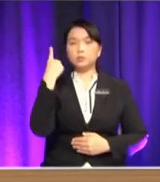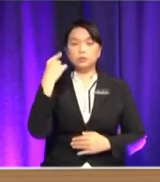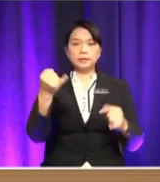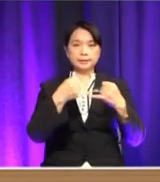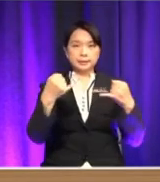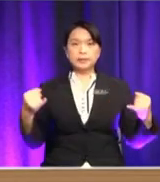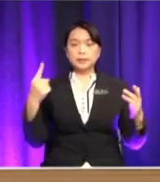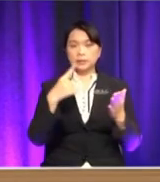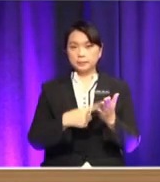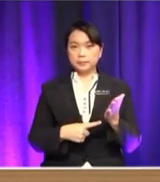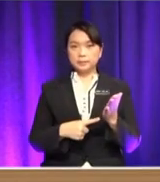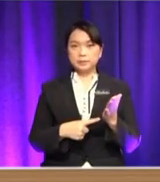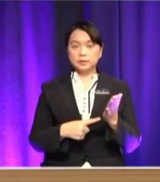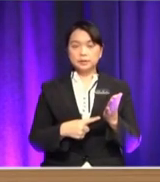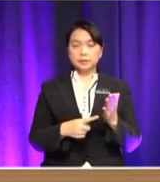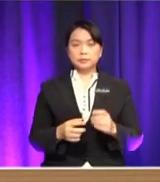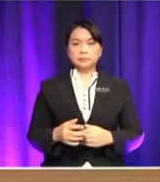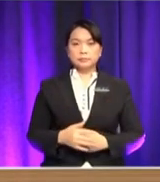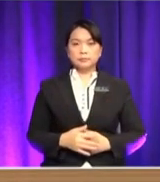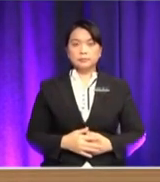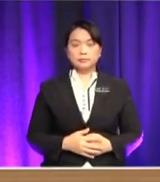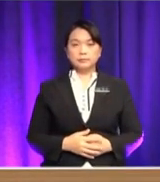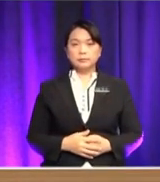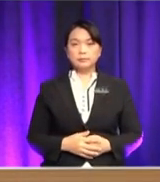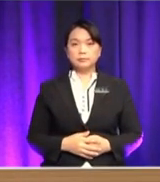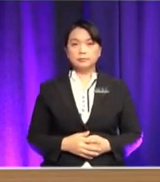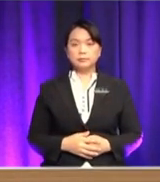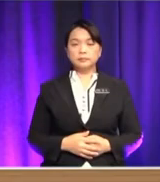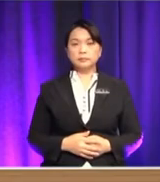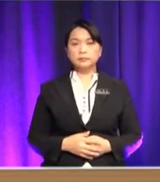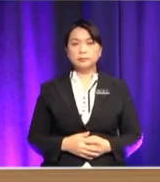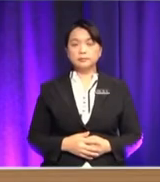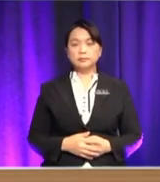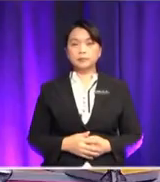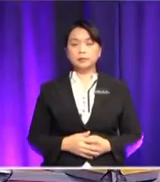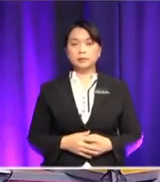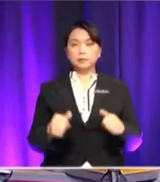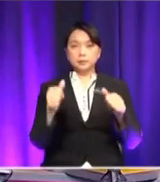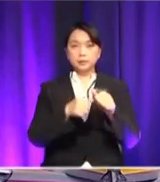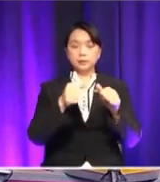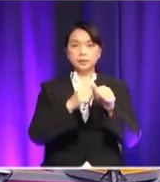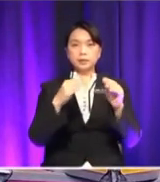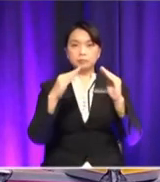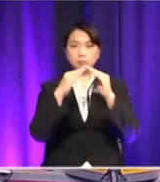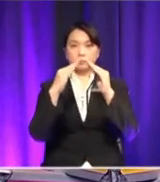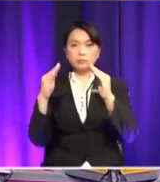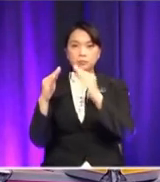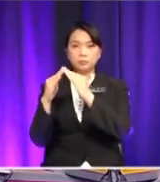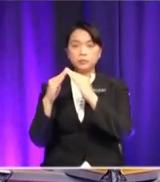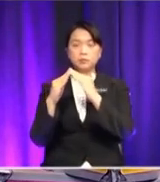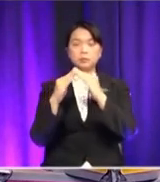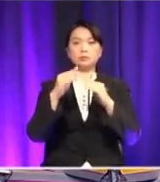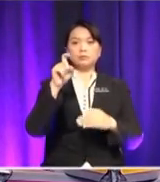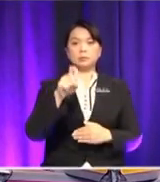sekitar tengah itu adalah limas Bumbung 5-10 jadi setiap penjuru itu kita perlu melukis